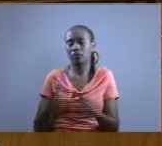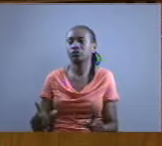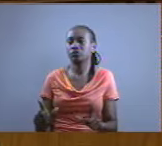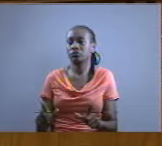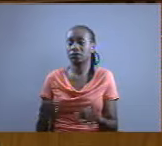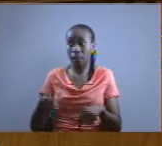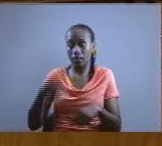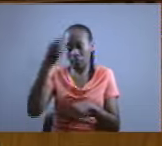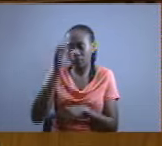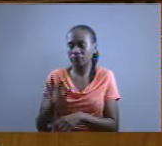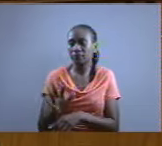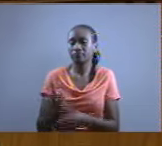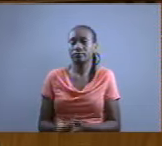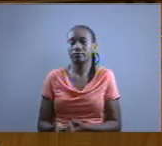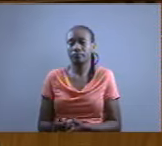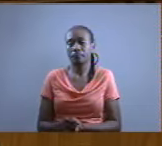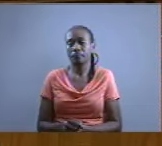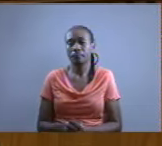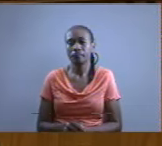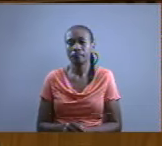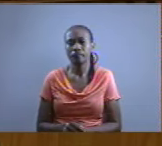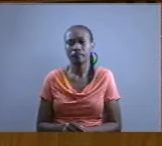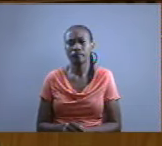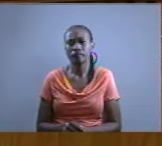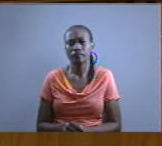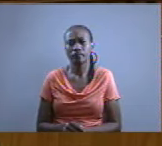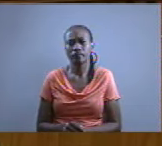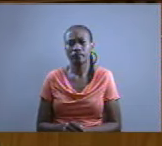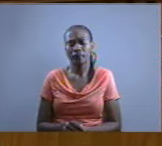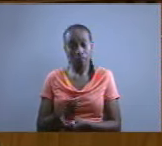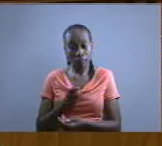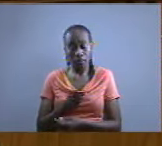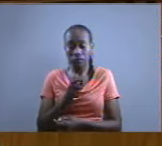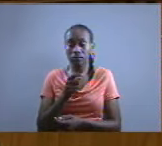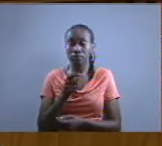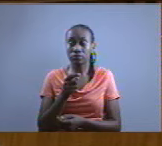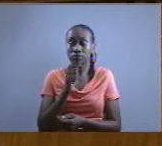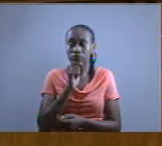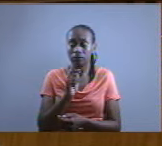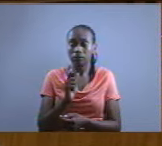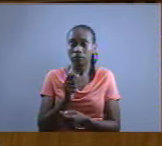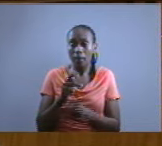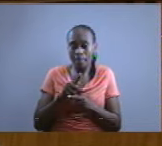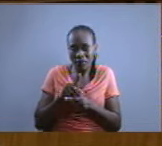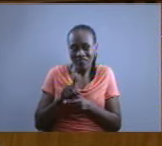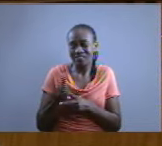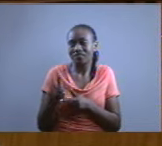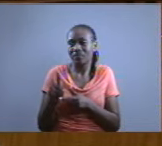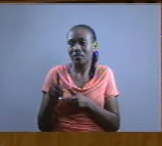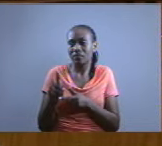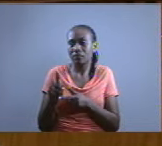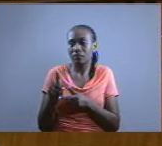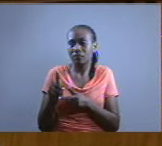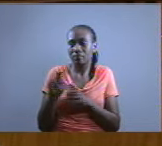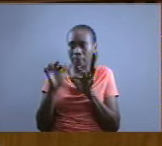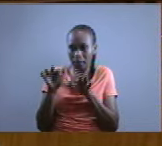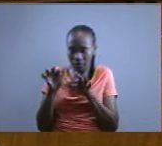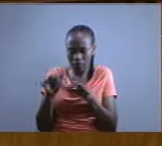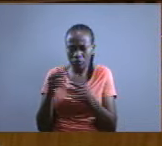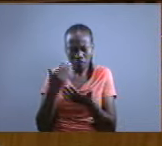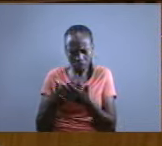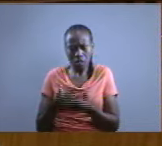verseker omdat opgeleide beroepsmense wat in hierdie tale 'n goeie diens kan lewer, nie